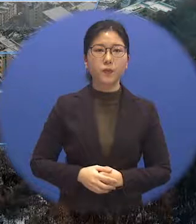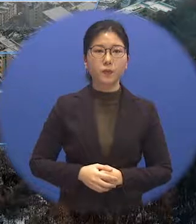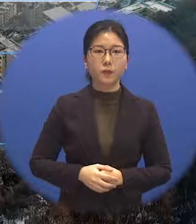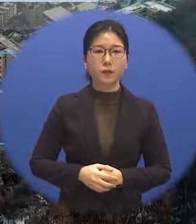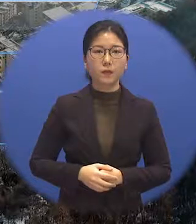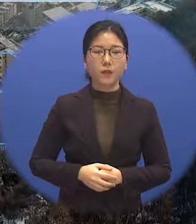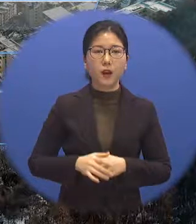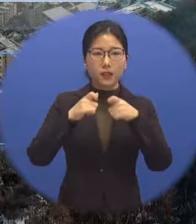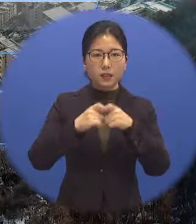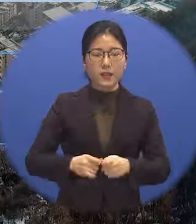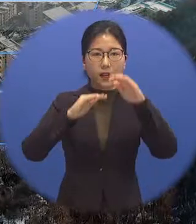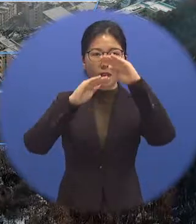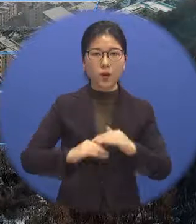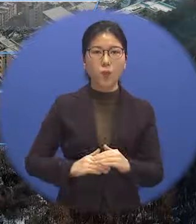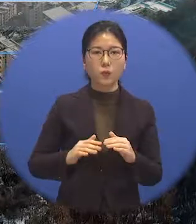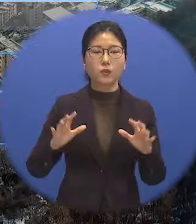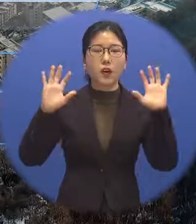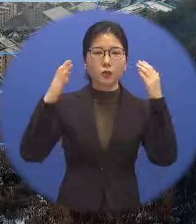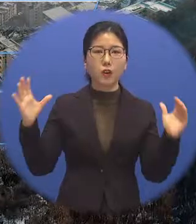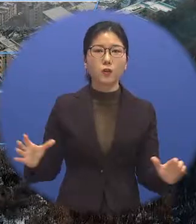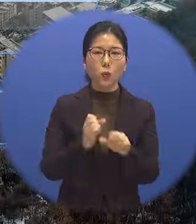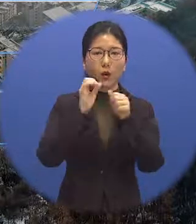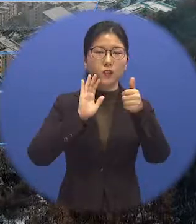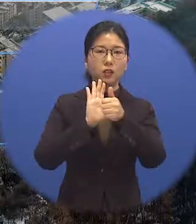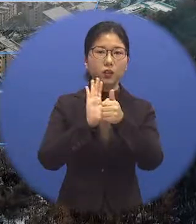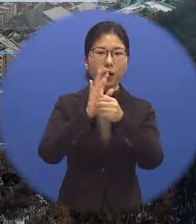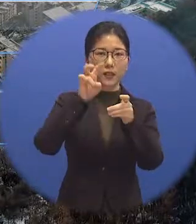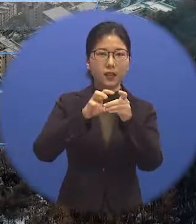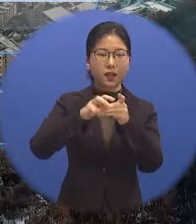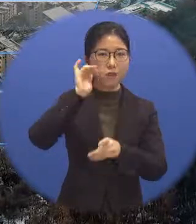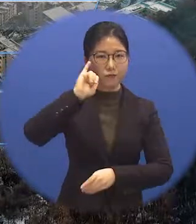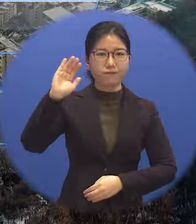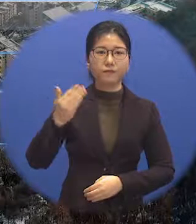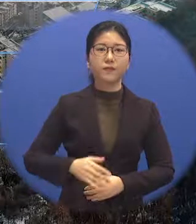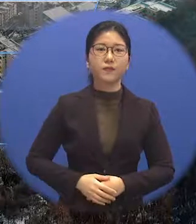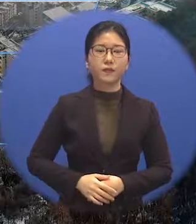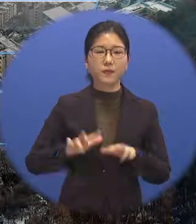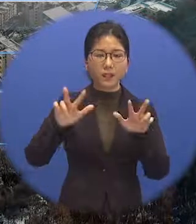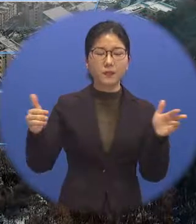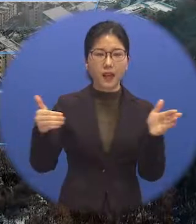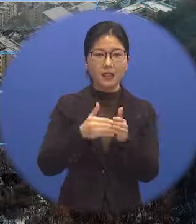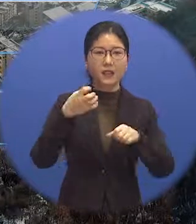예정인데요. 더 자세한 사항은 은평구 육아종합지원센터로 문의하시면